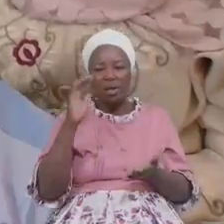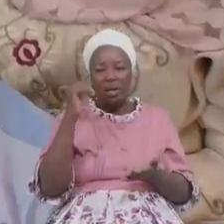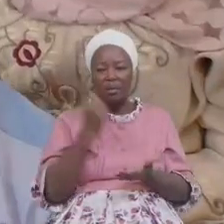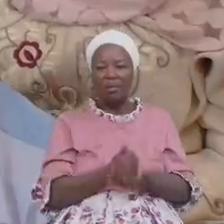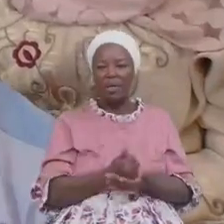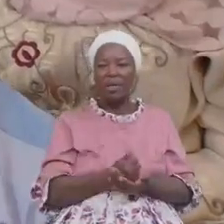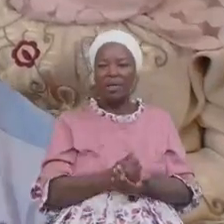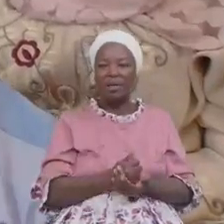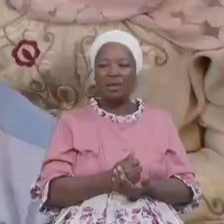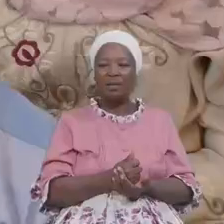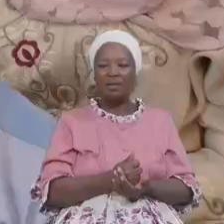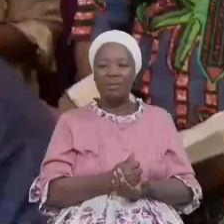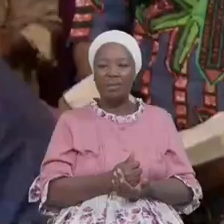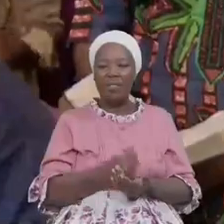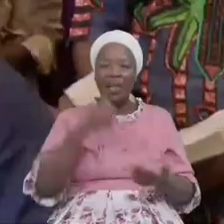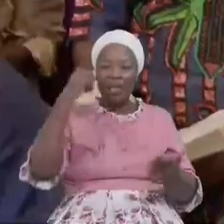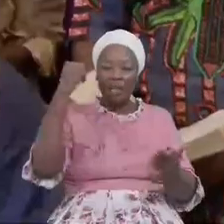Amen.